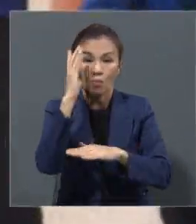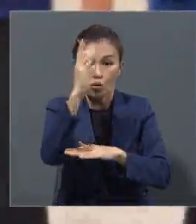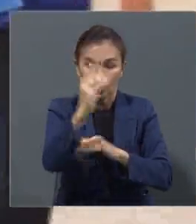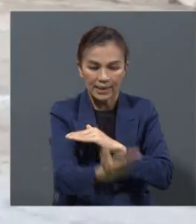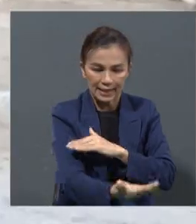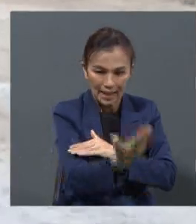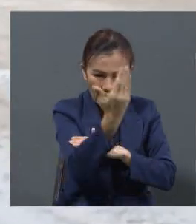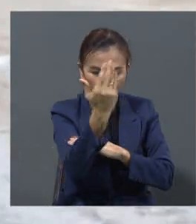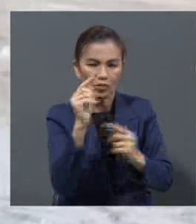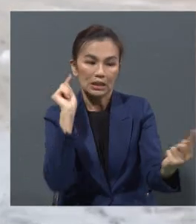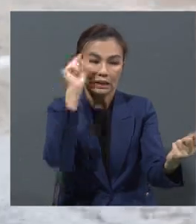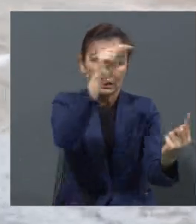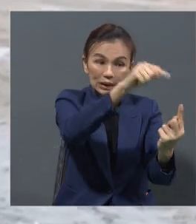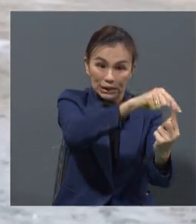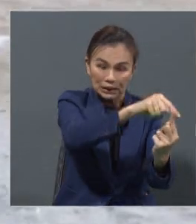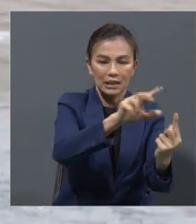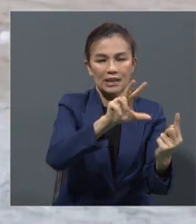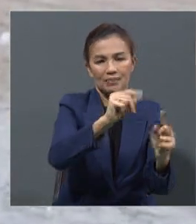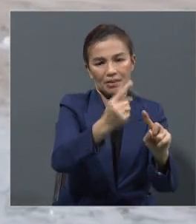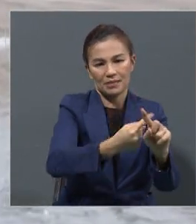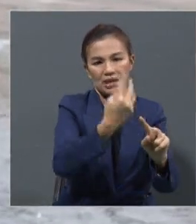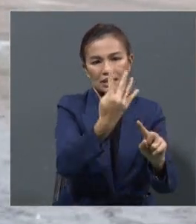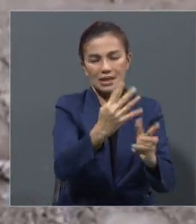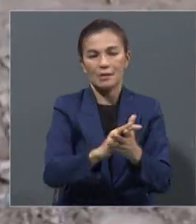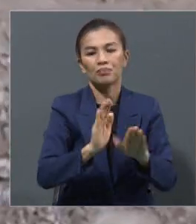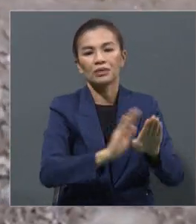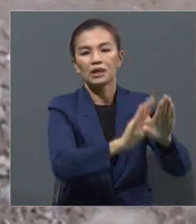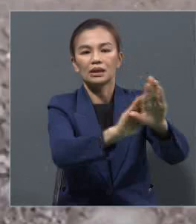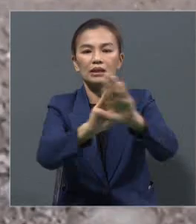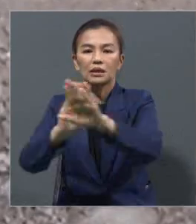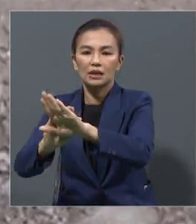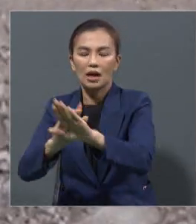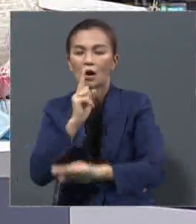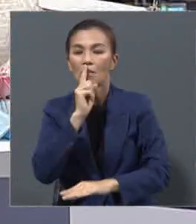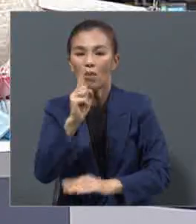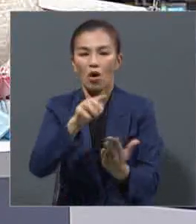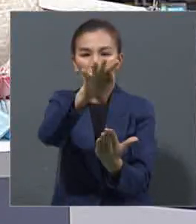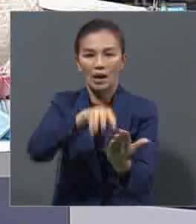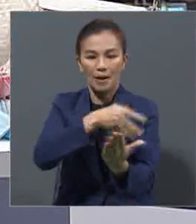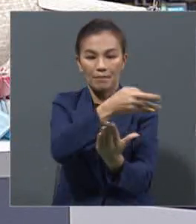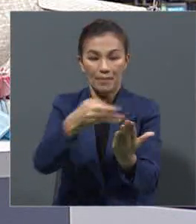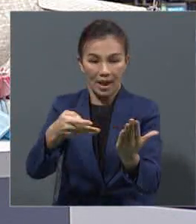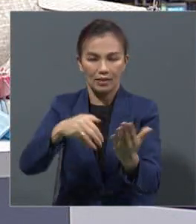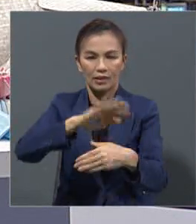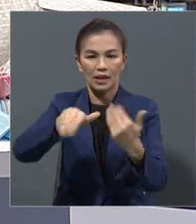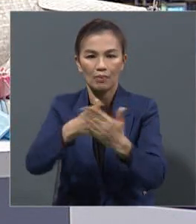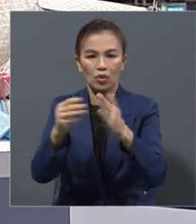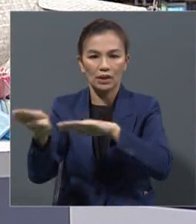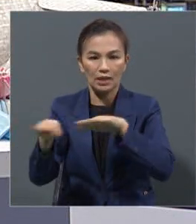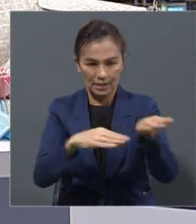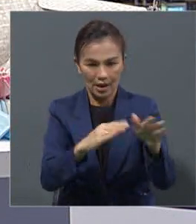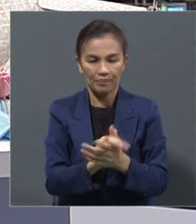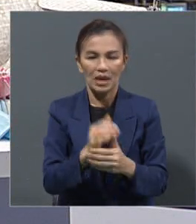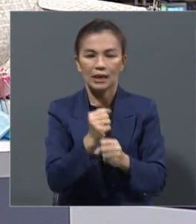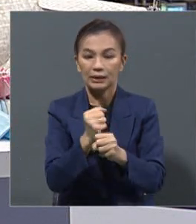วัวันถัดไปก็คือวันที่ 30เมษายนครับอ่าเรียกก็มาย้ำกันอีกครั้งนึงถึงเรื่องของมาตรการต่างๆที่ภาคส่วนต่างๆเขเตรียมเอาไว้รองรับเรื่องนี้ให้มัน